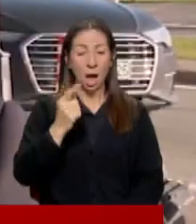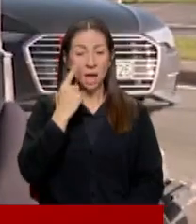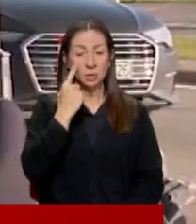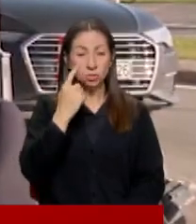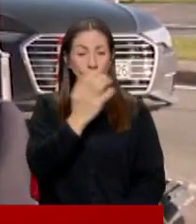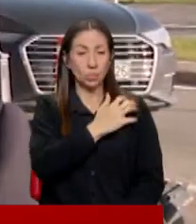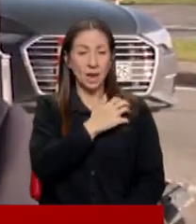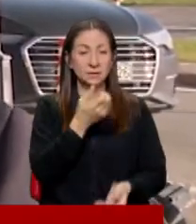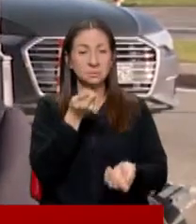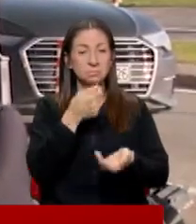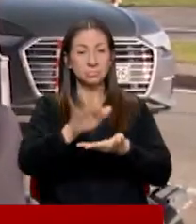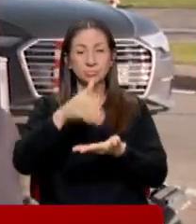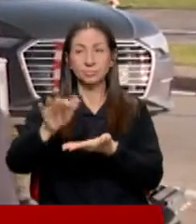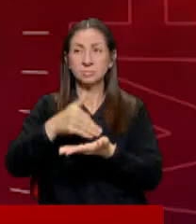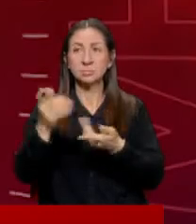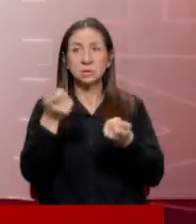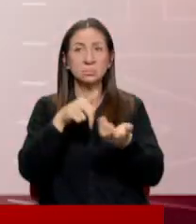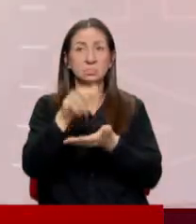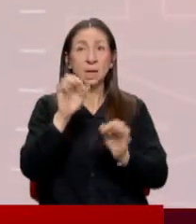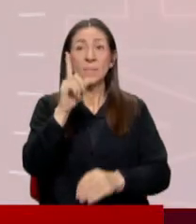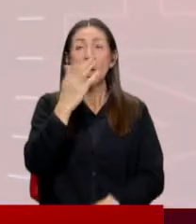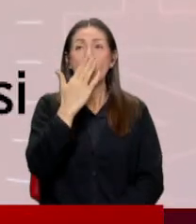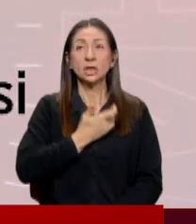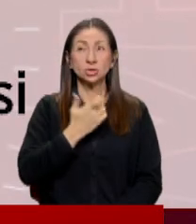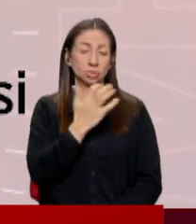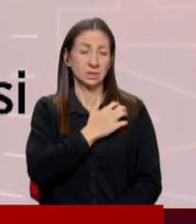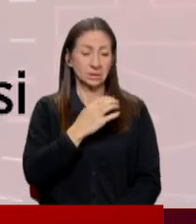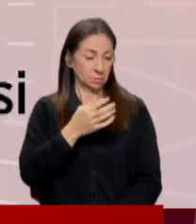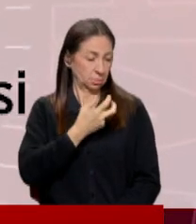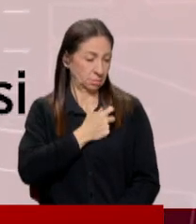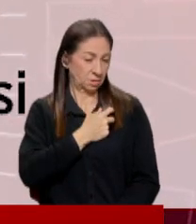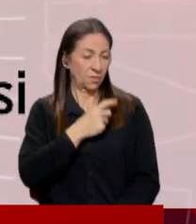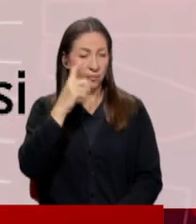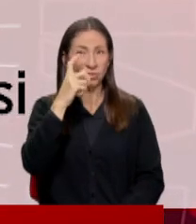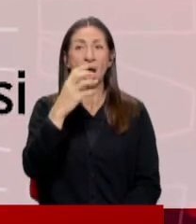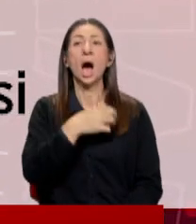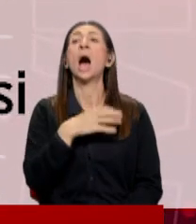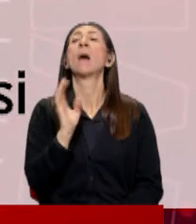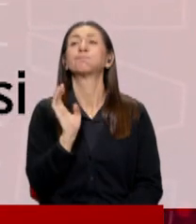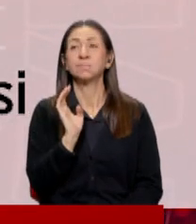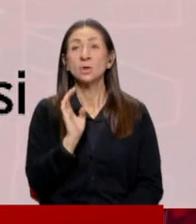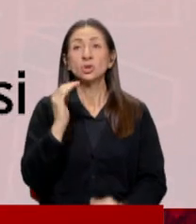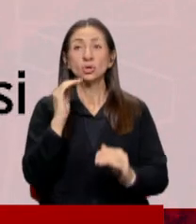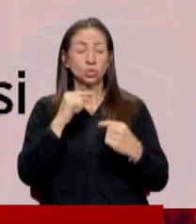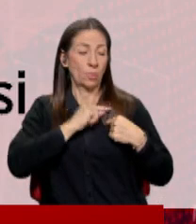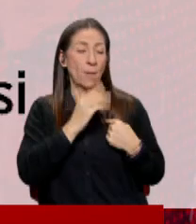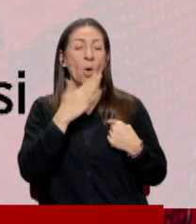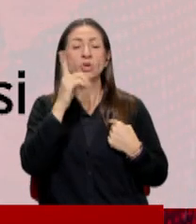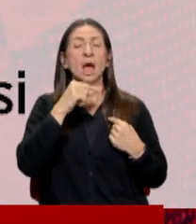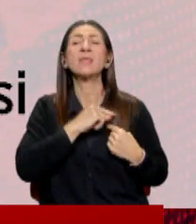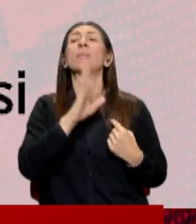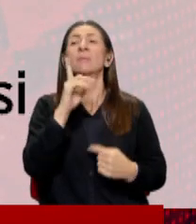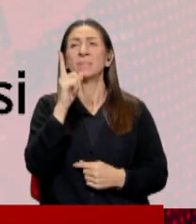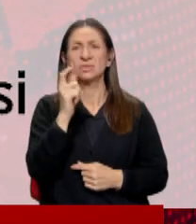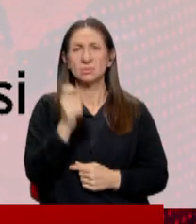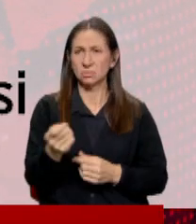Atatürkçü subayların tasfiyesine yönelik bir hareket bu. Bir tane öğrenci subayımız yakasına takması gereken fotoğrafı takmıyor ve toplu inem yok onun için takmadım